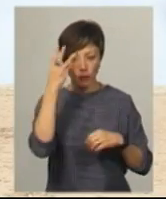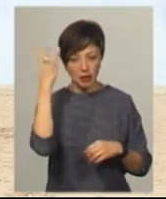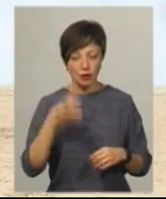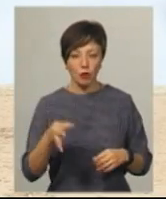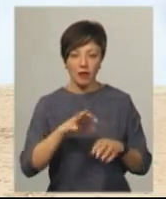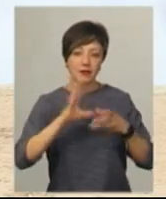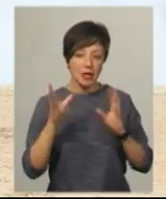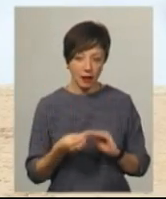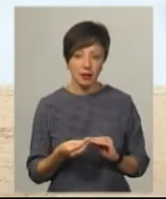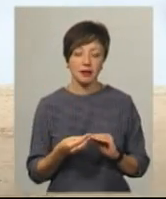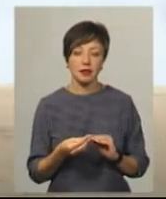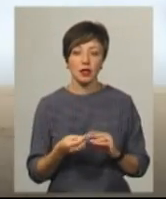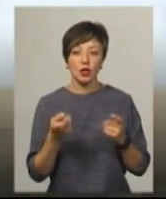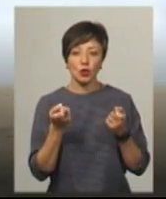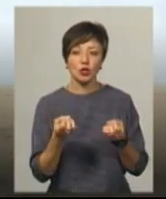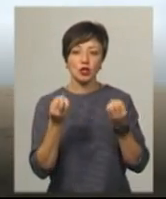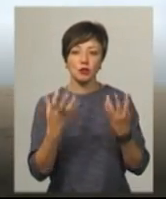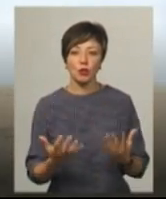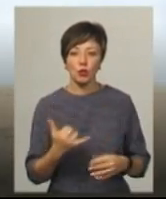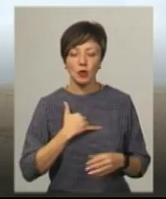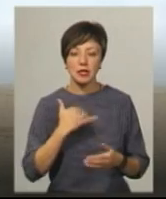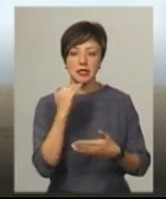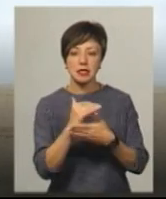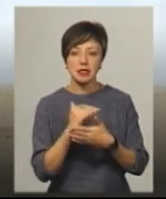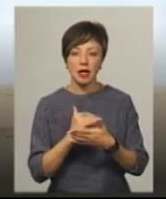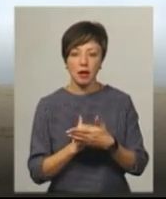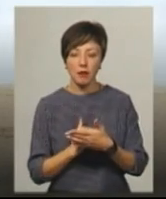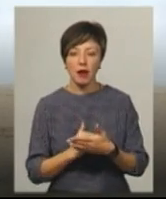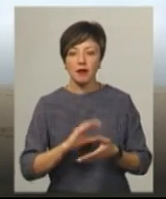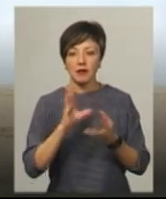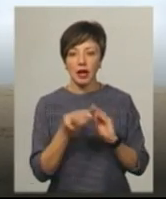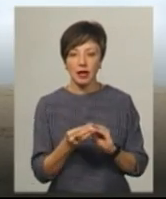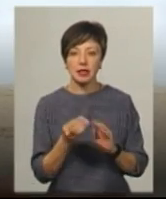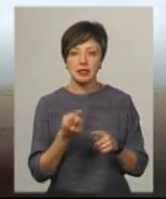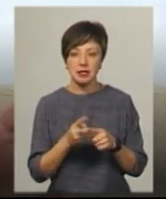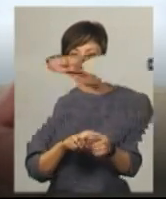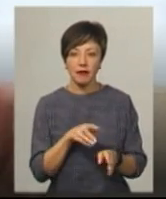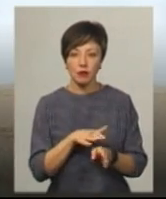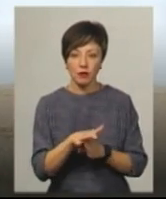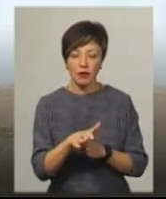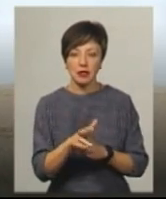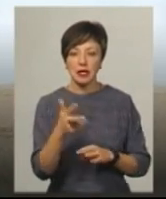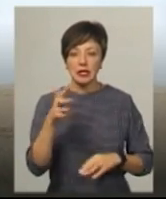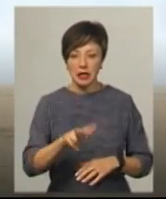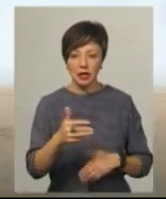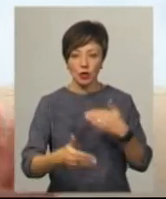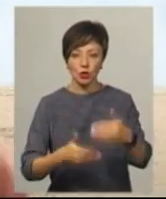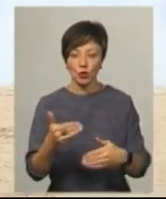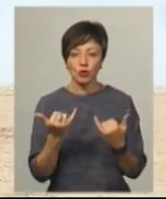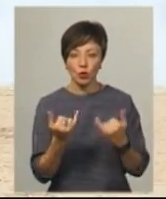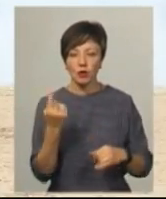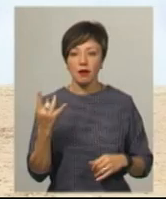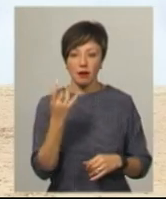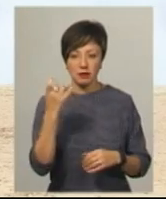Взагалі воно трошки спрощена в нас зараз система, там, да, тому що взагалі це відбувається в 3 тури. У нас сьогодні це буде